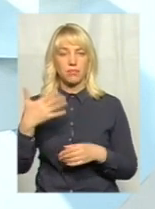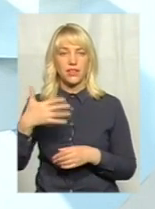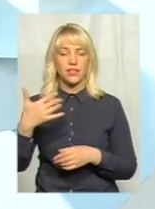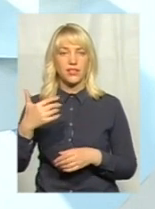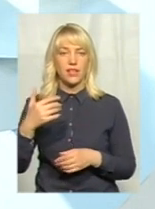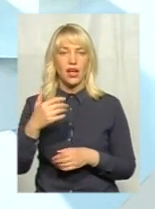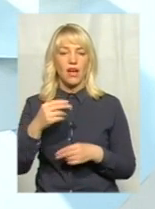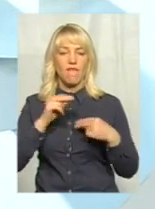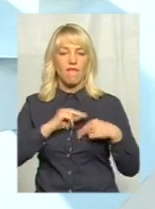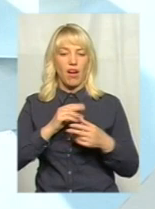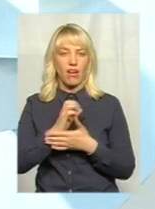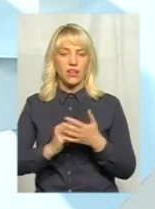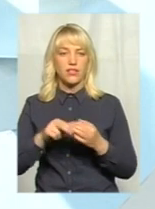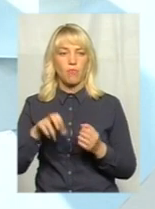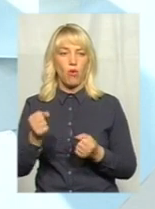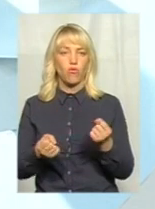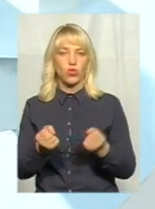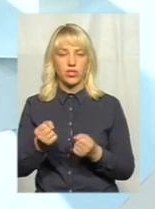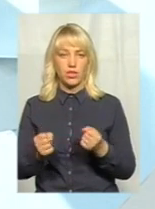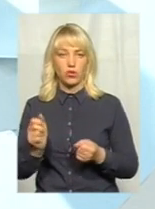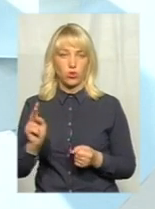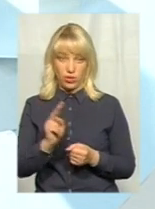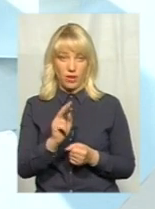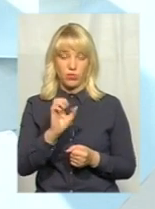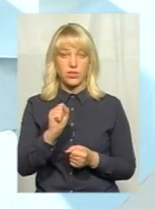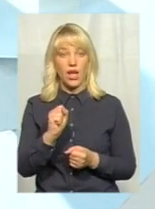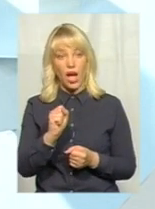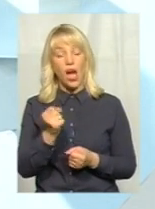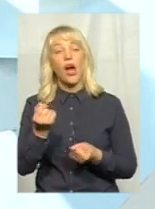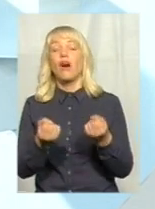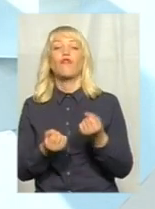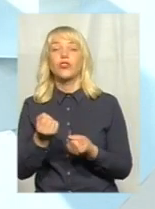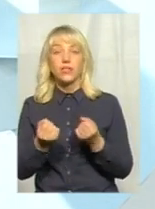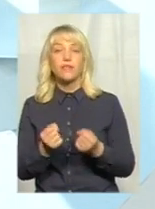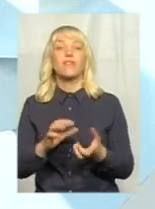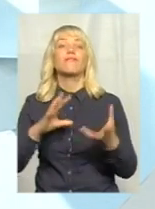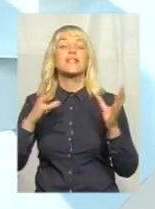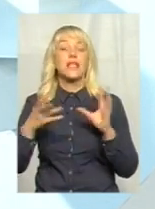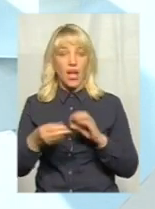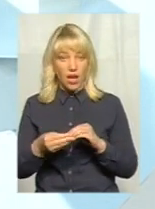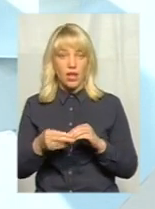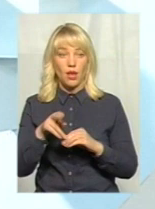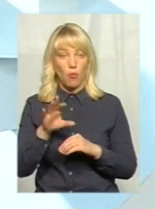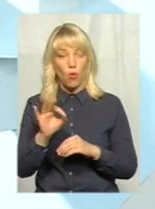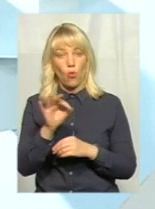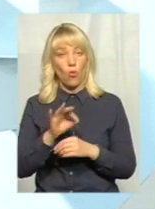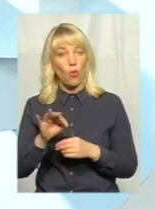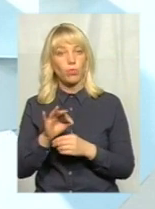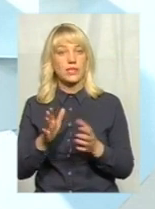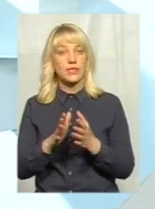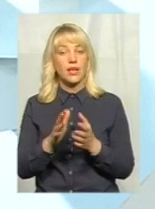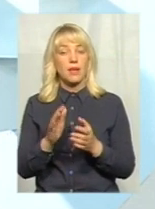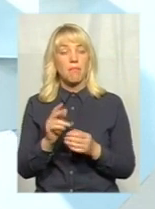по водіях тролейбусів, а водіїв взагалі по області там більше